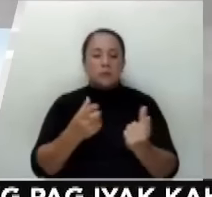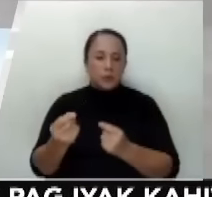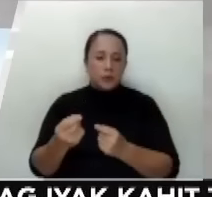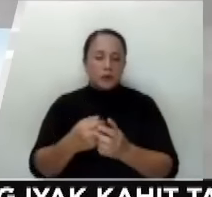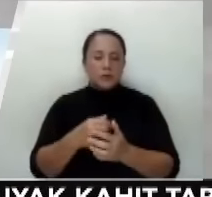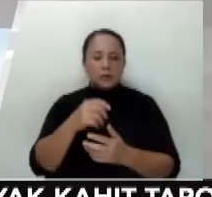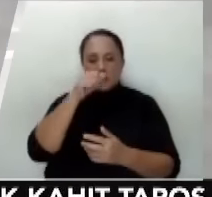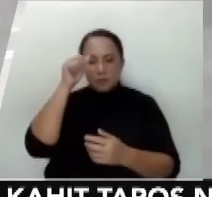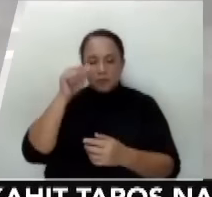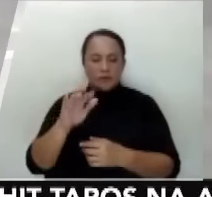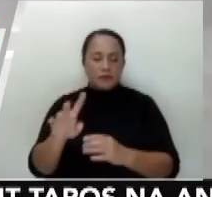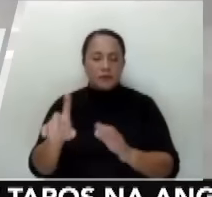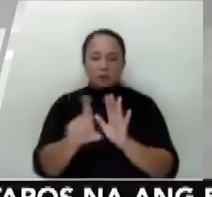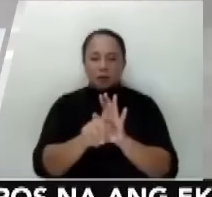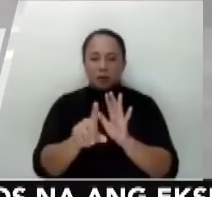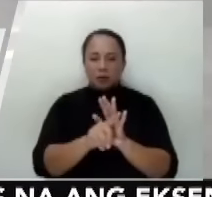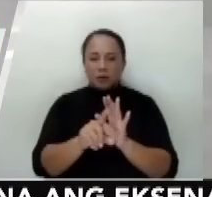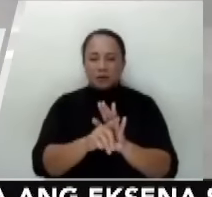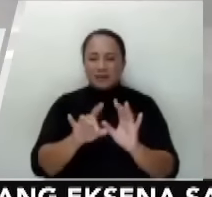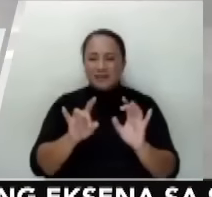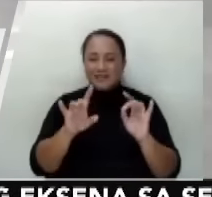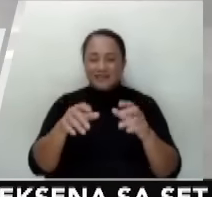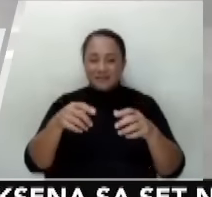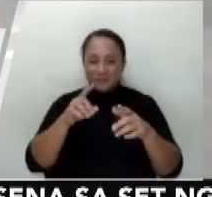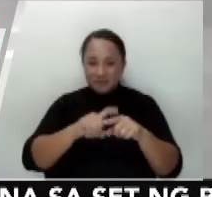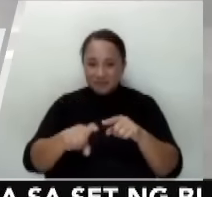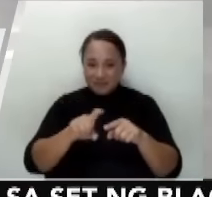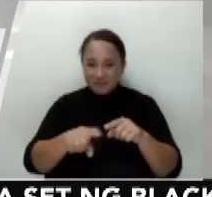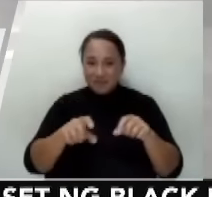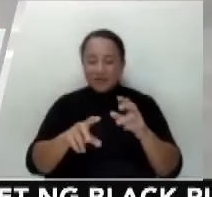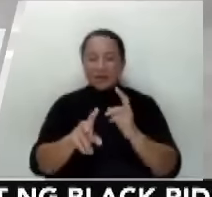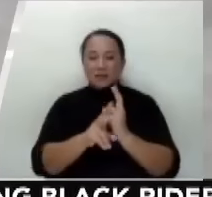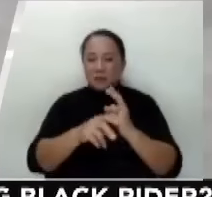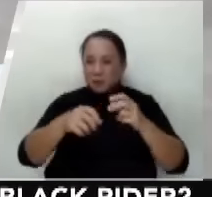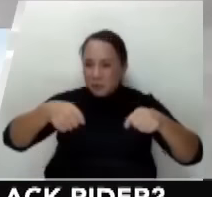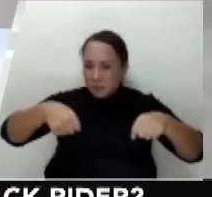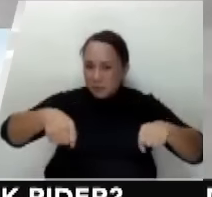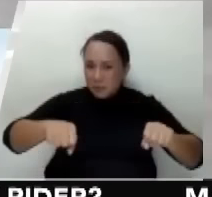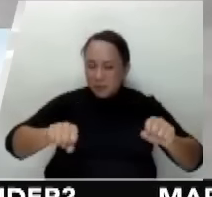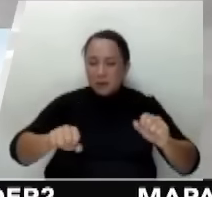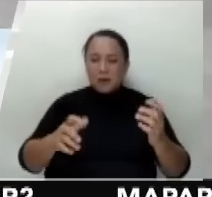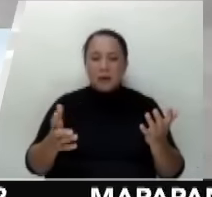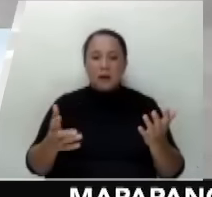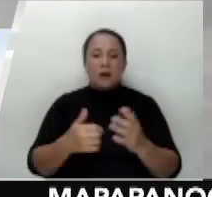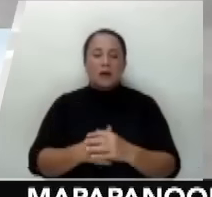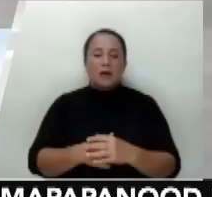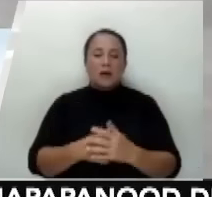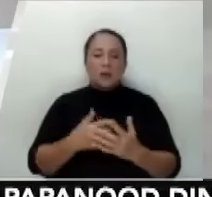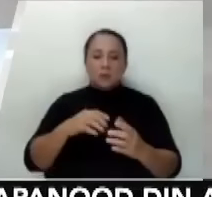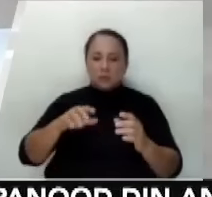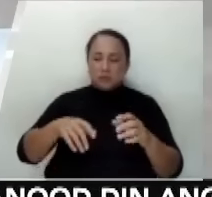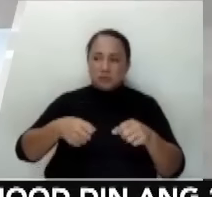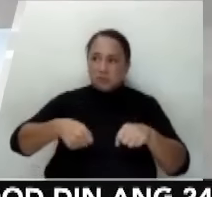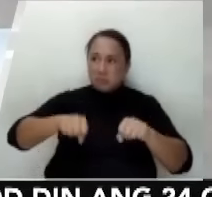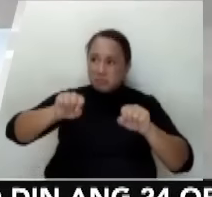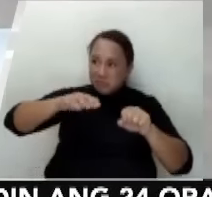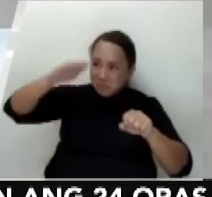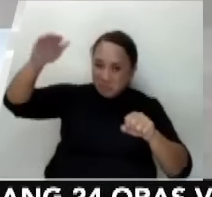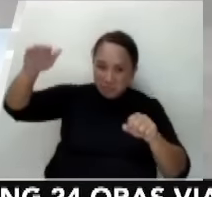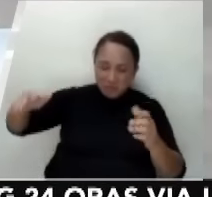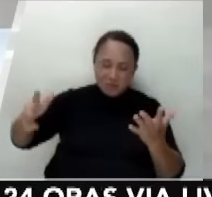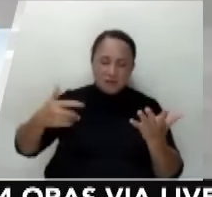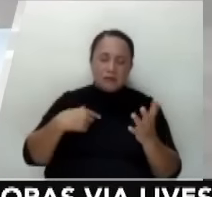yung ban sa mga light electric vehicles katulad ng mga e-trikes at mga e-bikes, pagmumultahin ng 2,500 pesos ang sino man